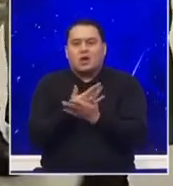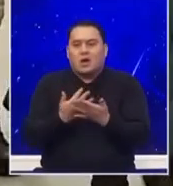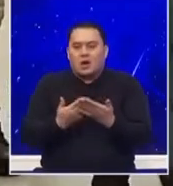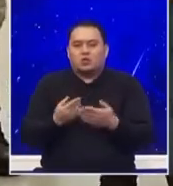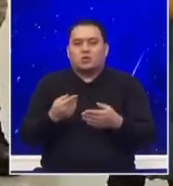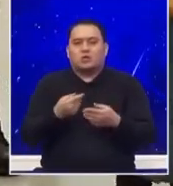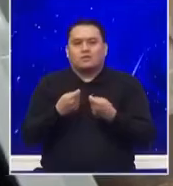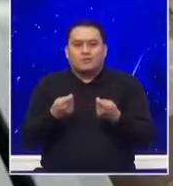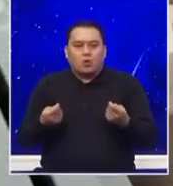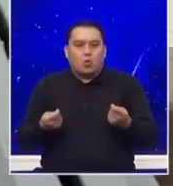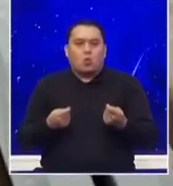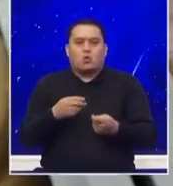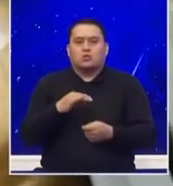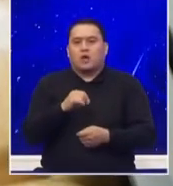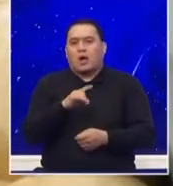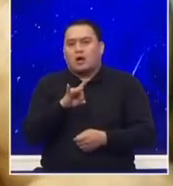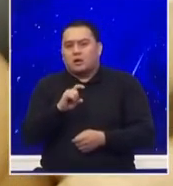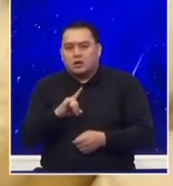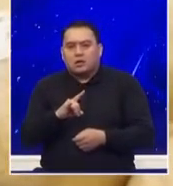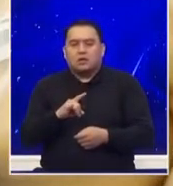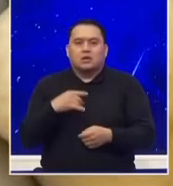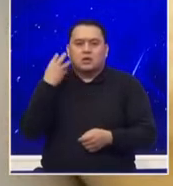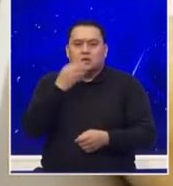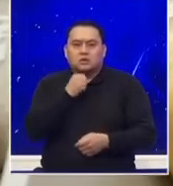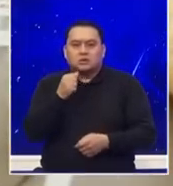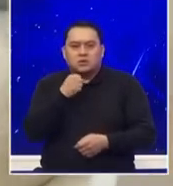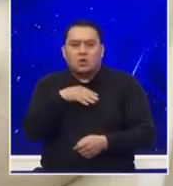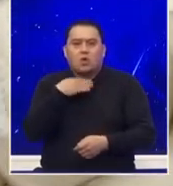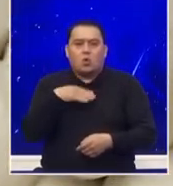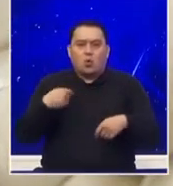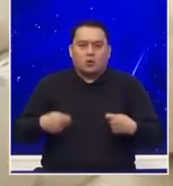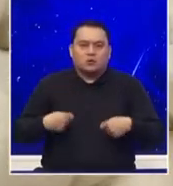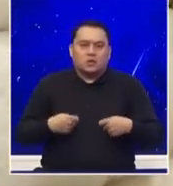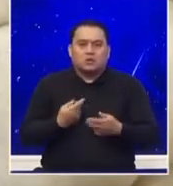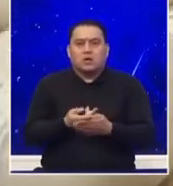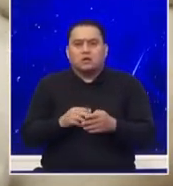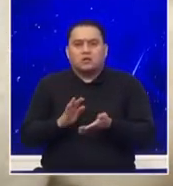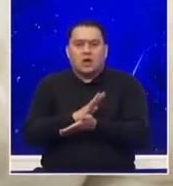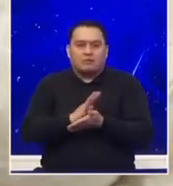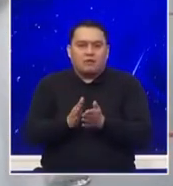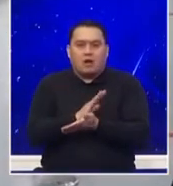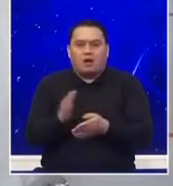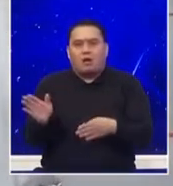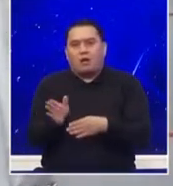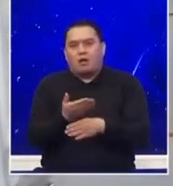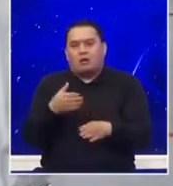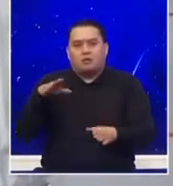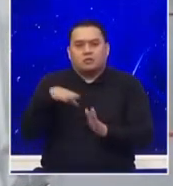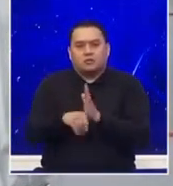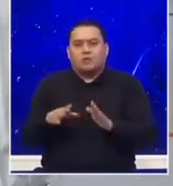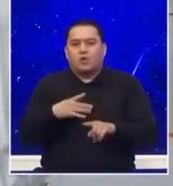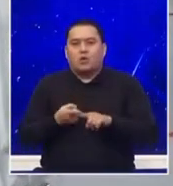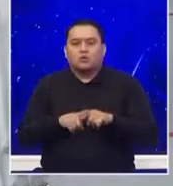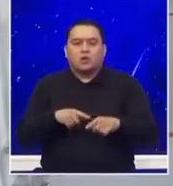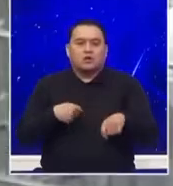жармасы, арпа, тары, көкөністерден қызылша, ет өнімдерінен қой еті мен оған қоса ірімшік шай алынған болатын. Енді бұрынғы